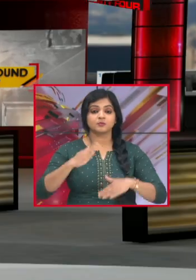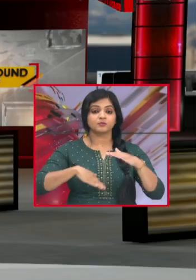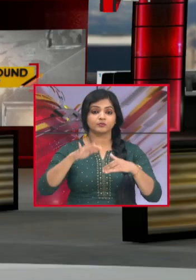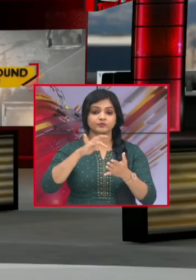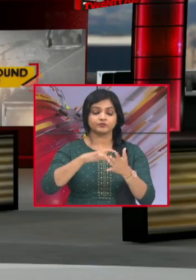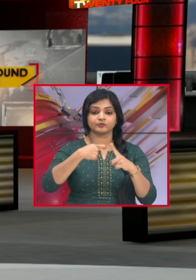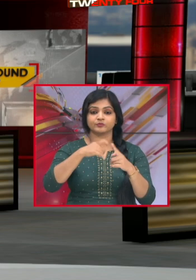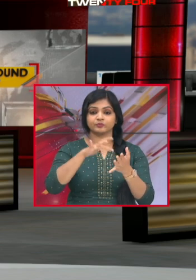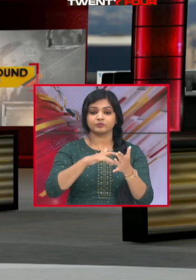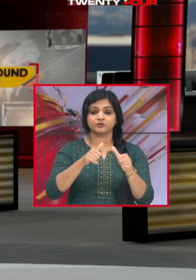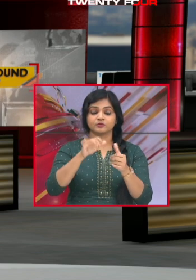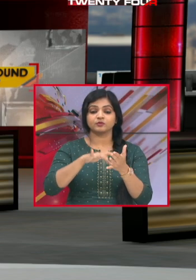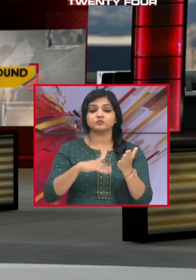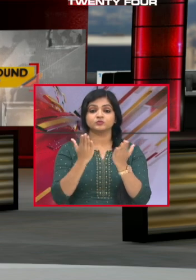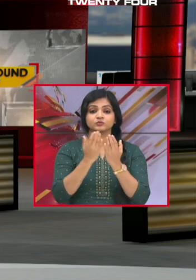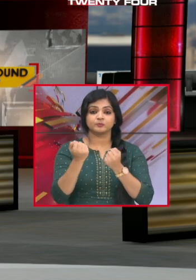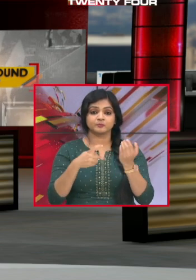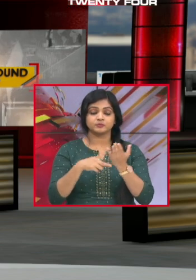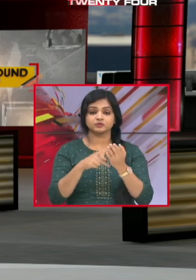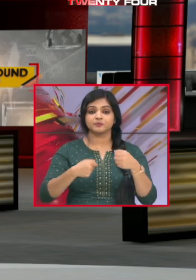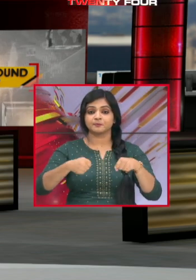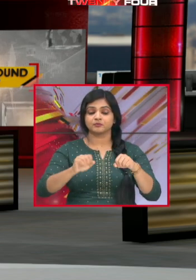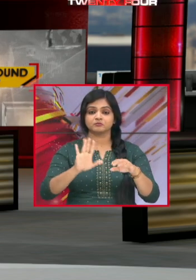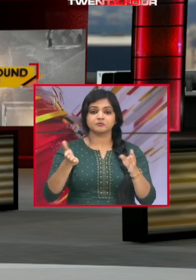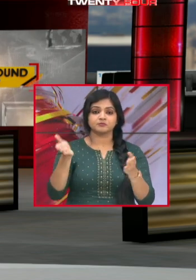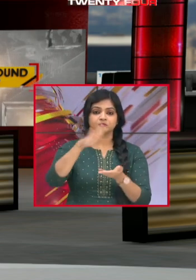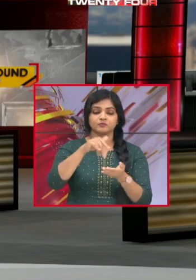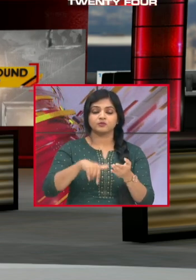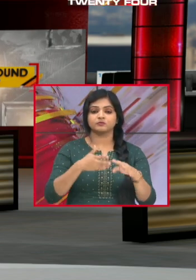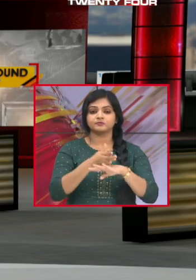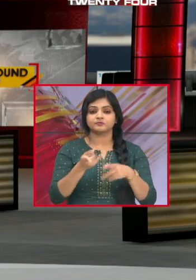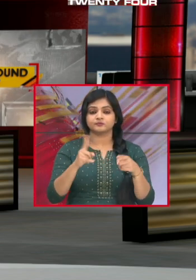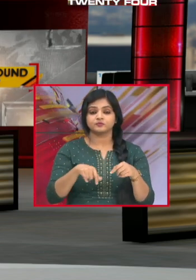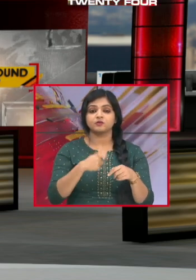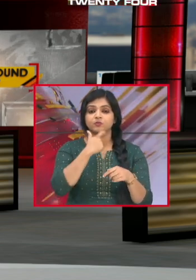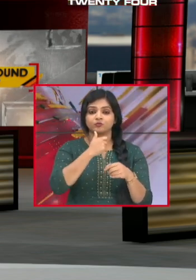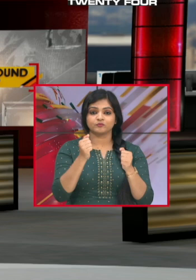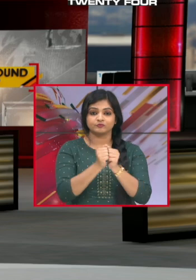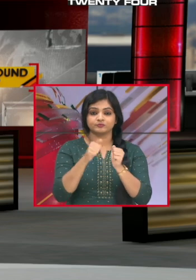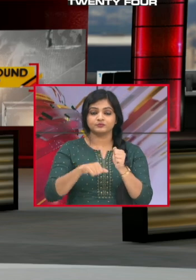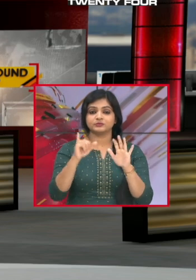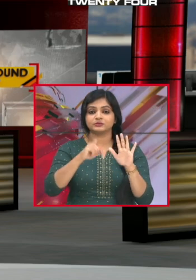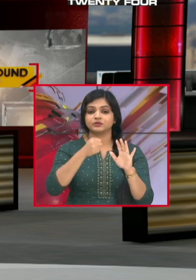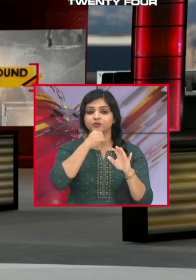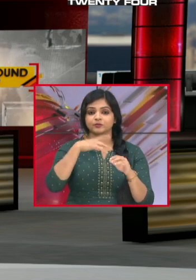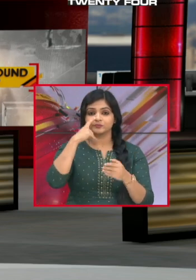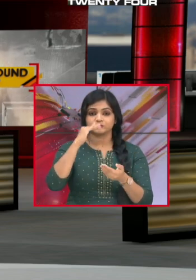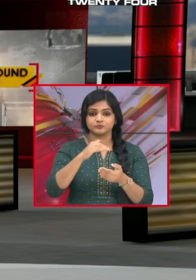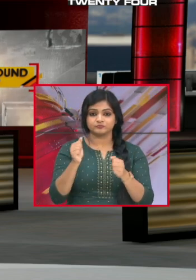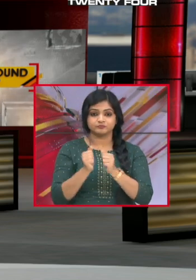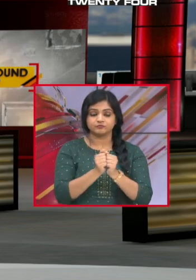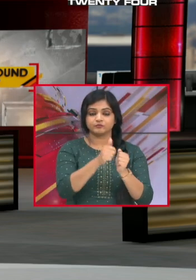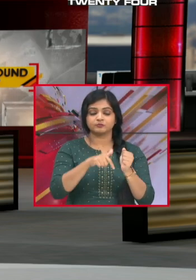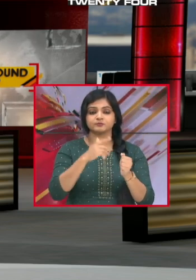മലപ്പുറം കൊണ്ടോട്ടി അന്തിയൂർ കുന്നിൽ സ്കൂൾ ബസ് ബൈക്കിന് മുകളിലേക്ക് മറിഞ്ഞ് അപകടം മുത്തച്ഛനൊപ്പം ബൈക്കിൽ സഞ്ചരിച്ച 6 വയസ്സുകാരി മരിച്ചു ഷഹദ് റഹ്മാൻ